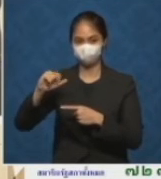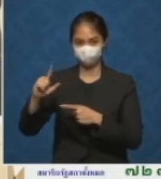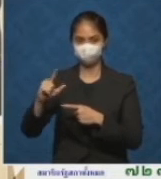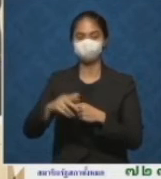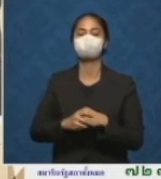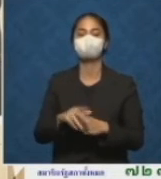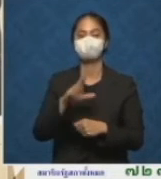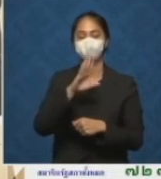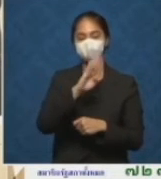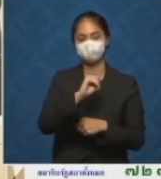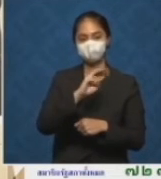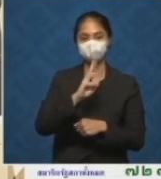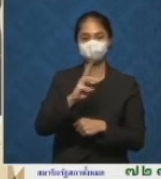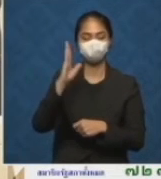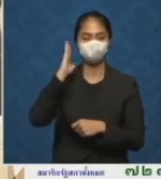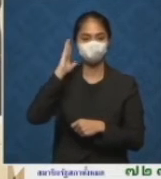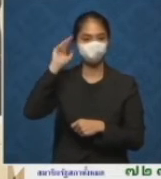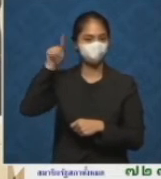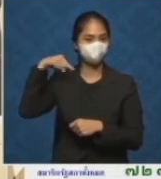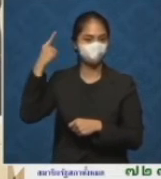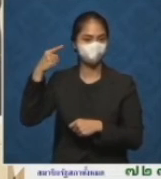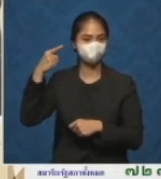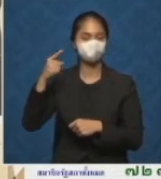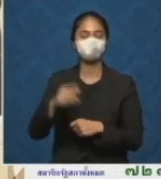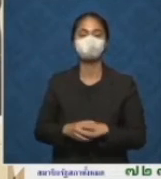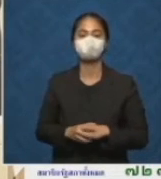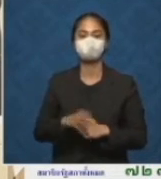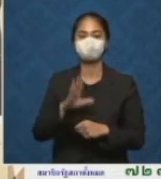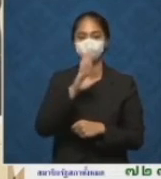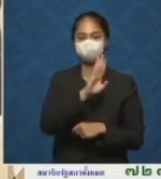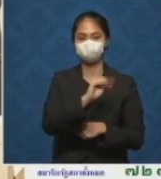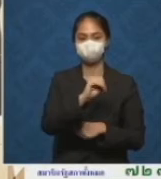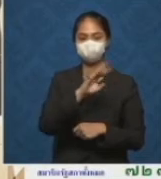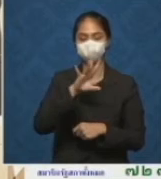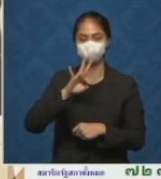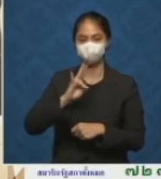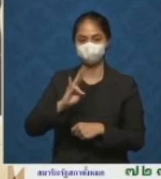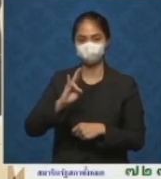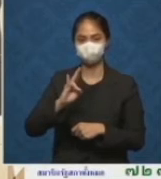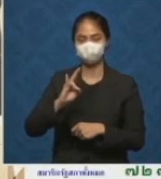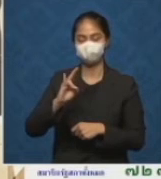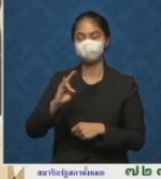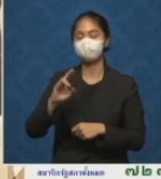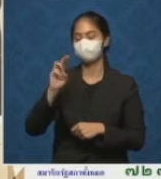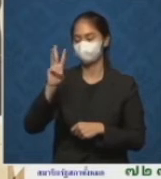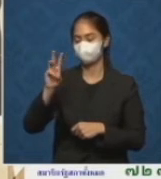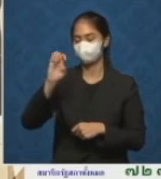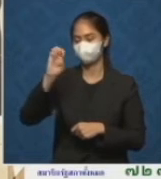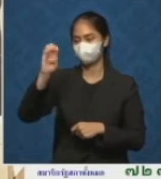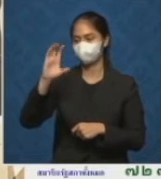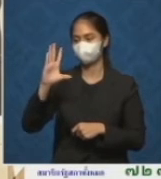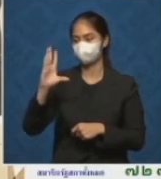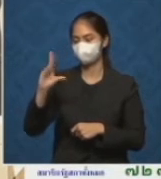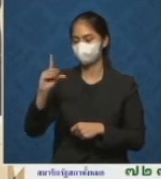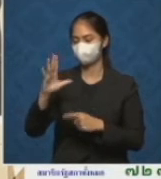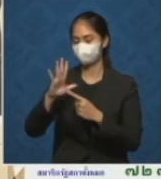นางสุทธศรีวงสมาน47นายวิทยาสีชม